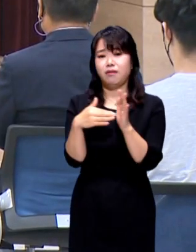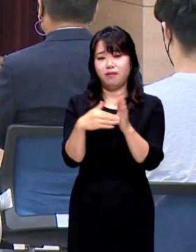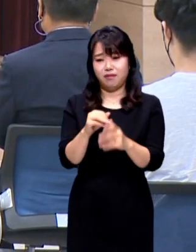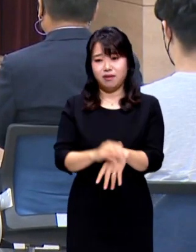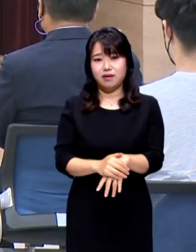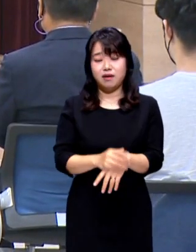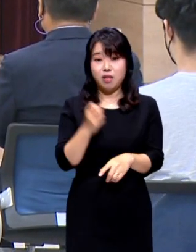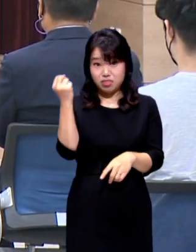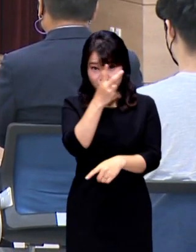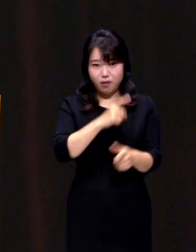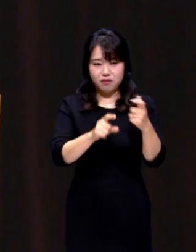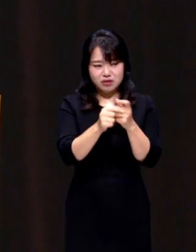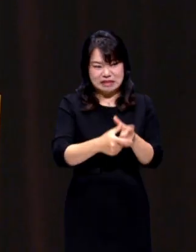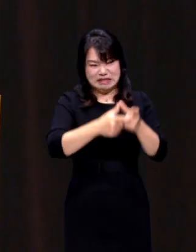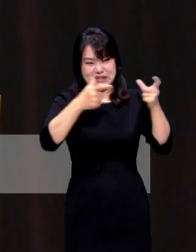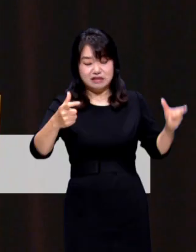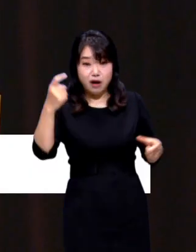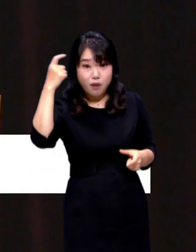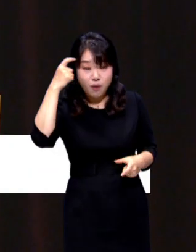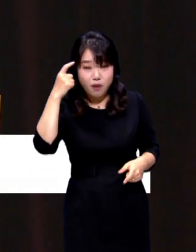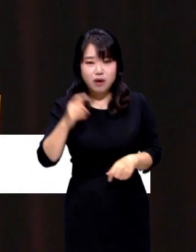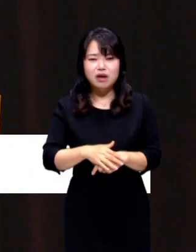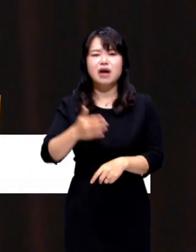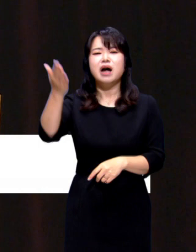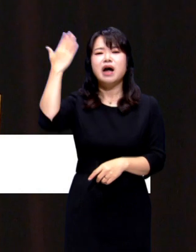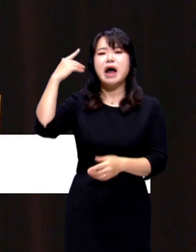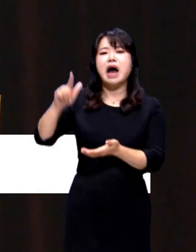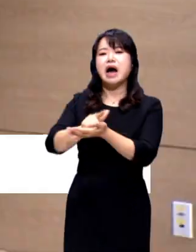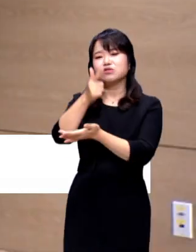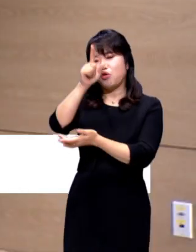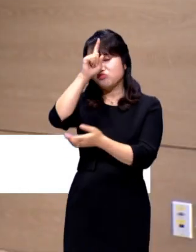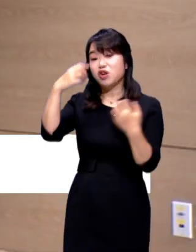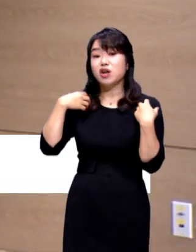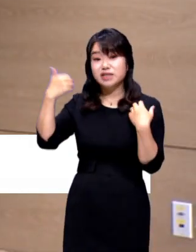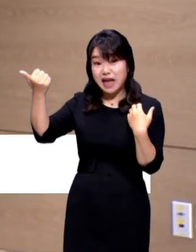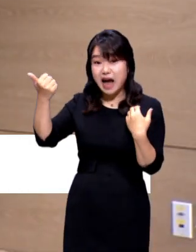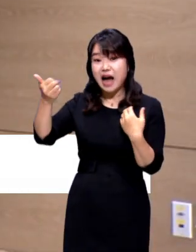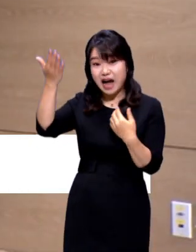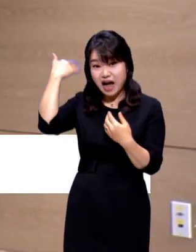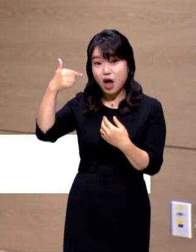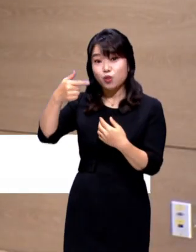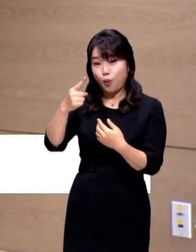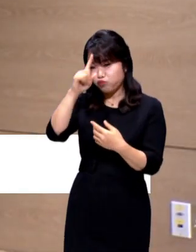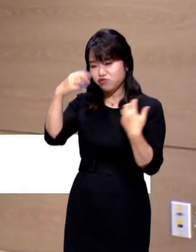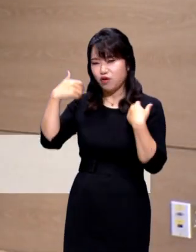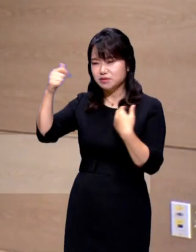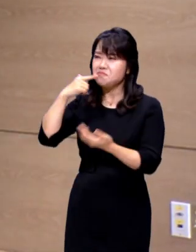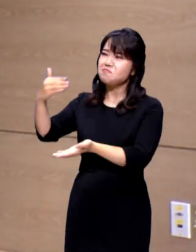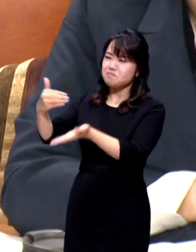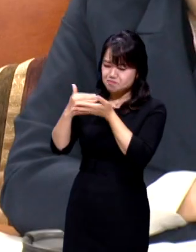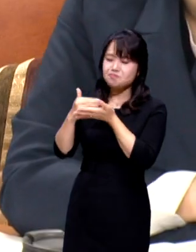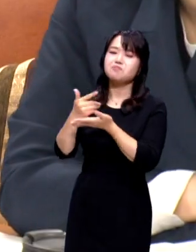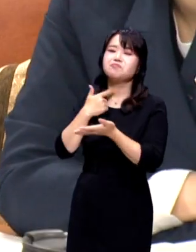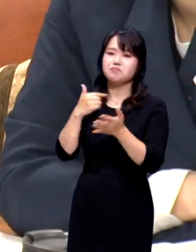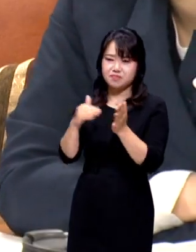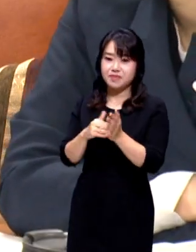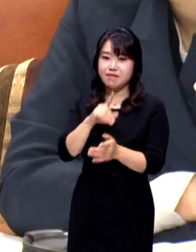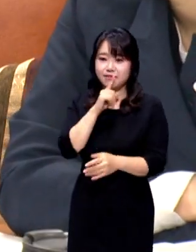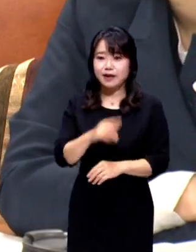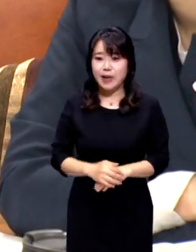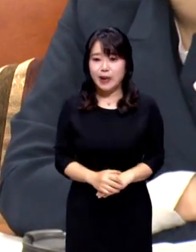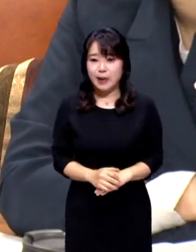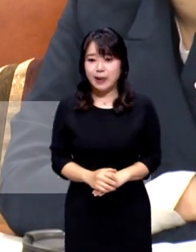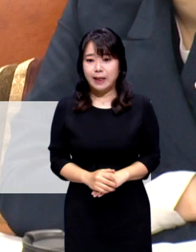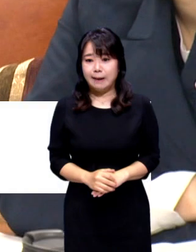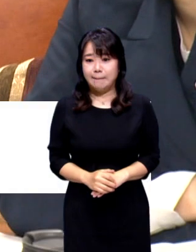커진 것 역시 전 강서구청장의 의견이 반영된 거라고 서울에너지공사는 밝혔습니다.